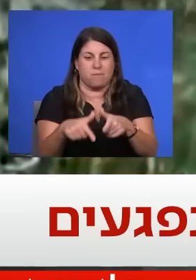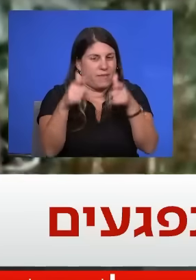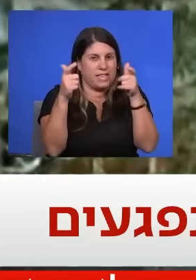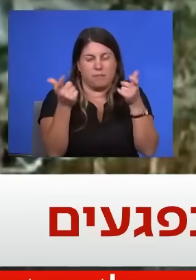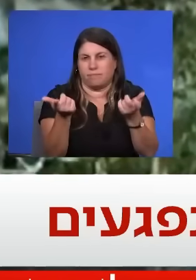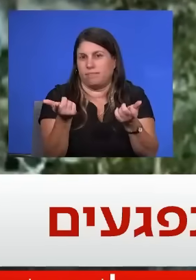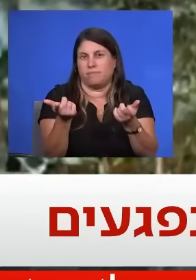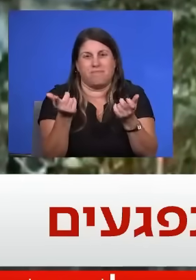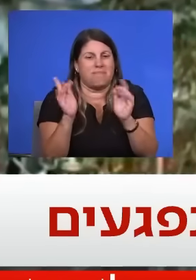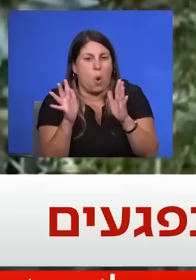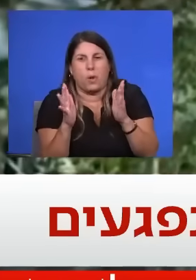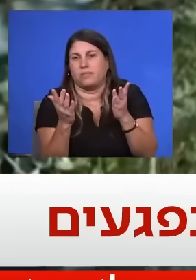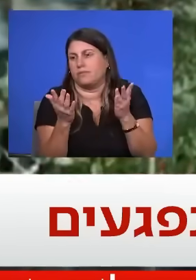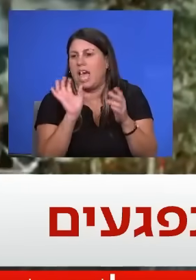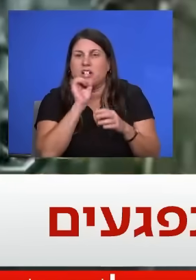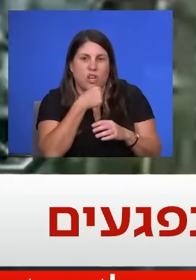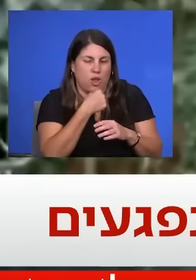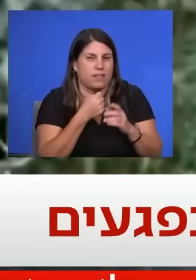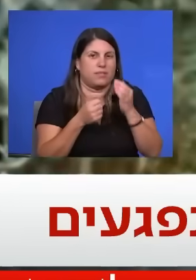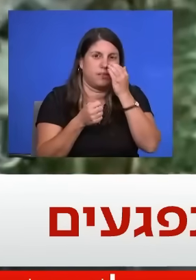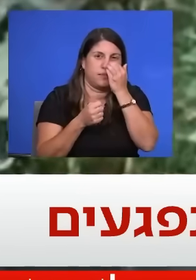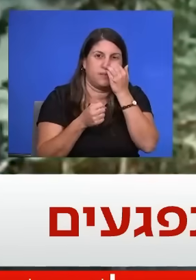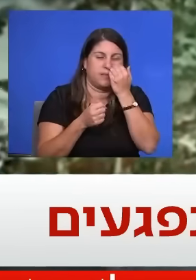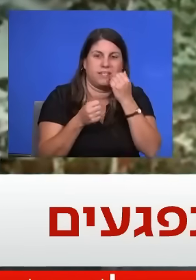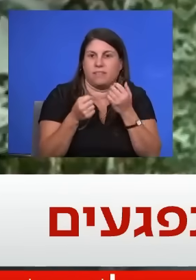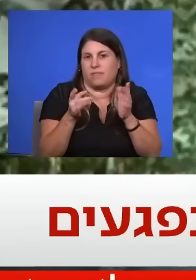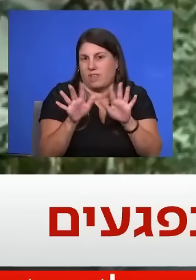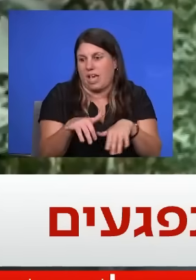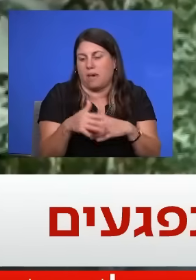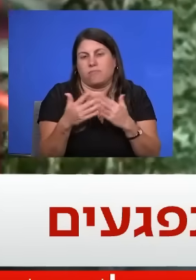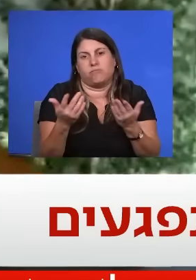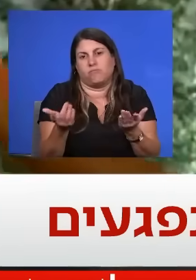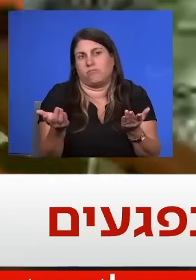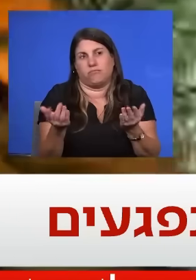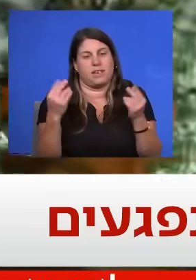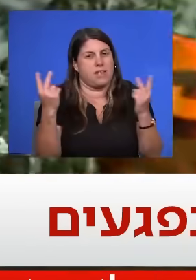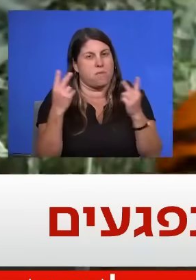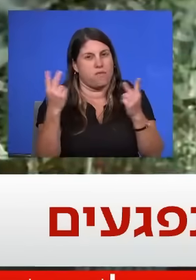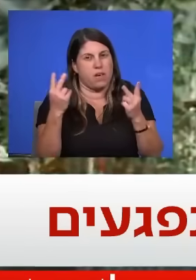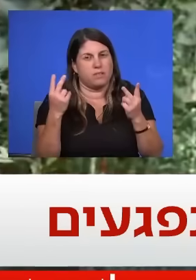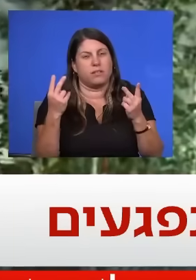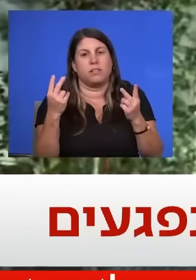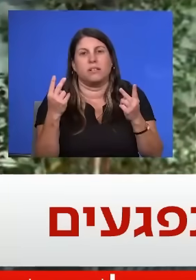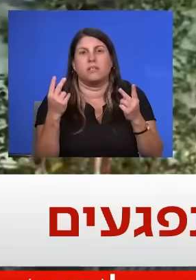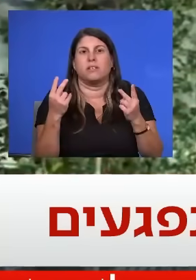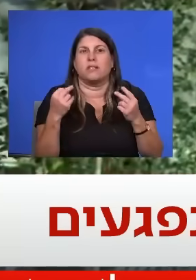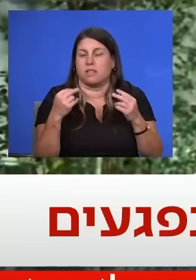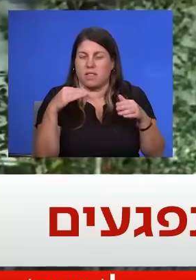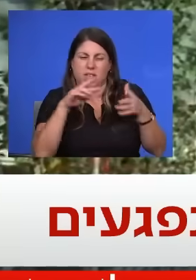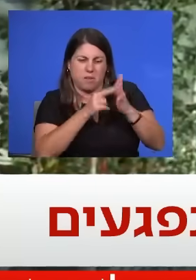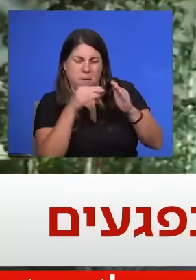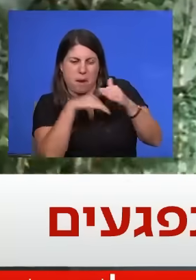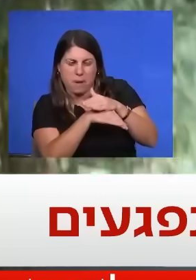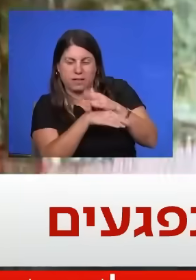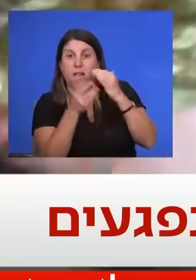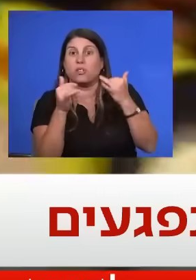מאוד ישנים, שלא לדבר על, כמובן על ממד. הנה עכשיו מתחילים להביא